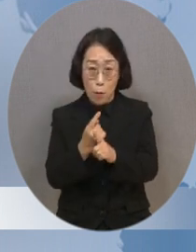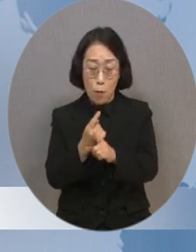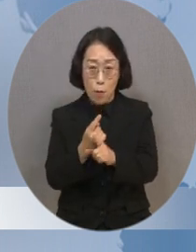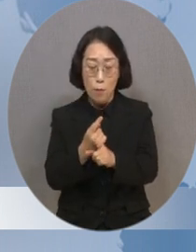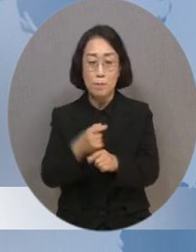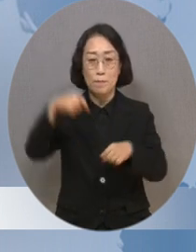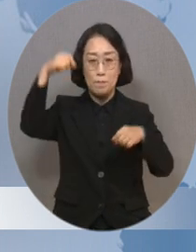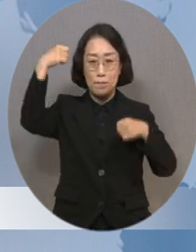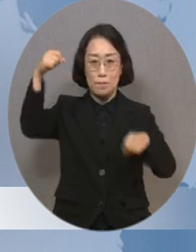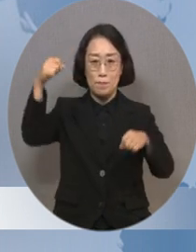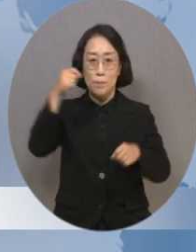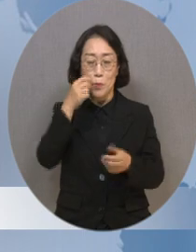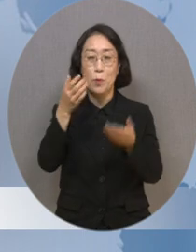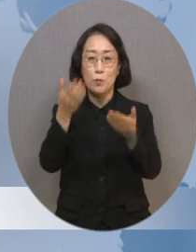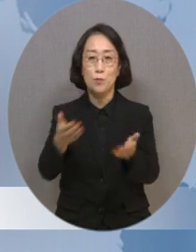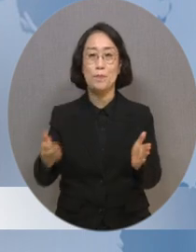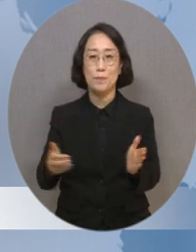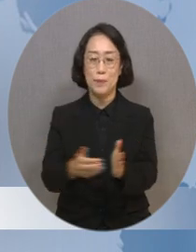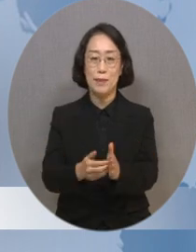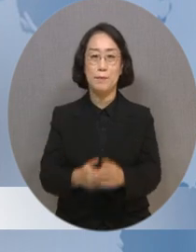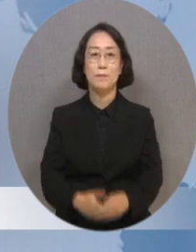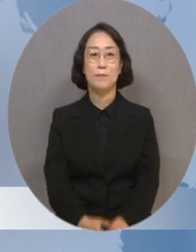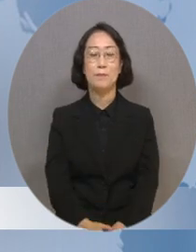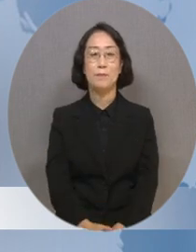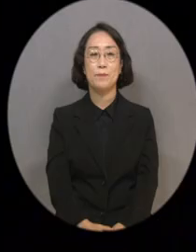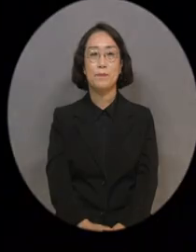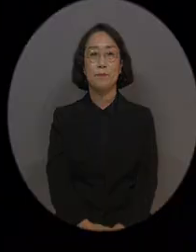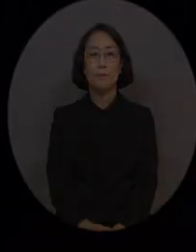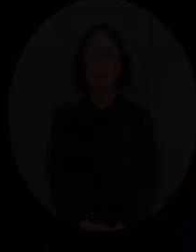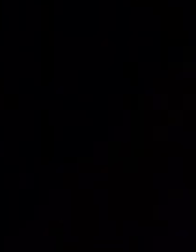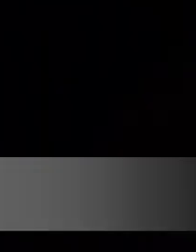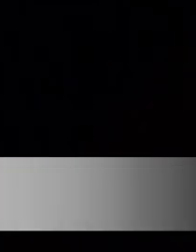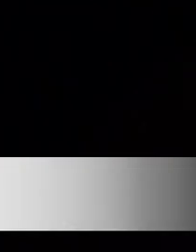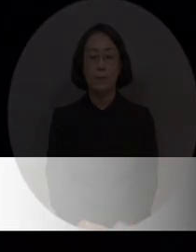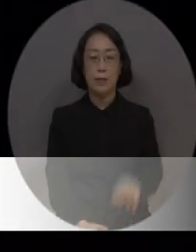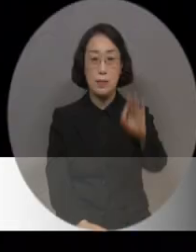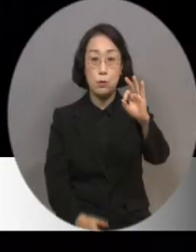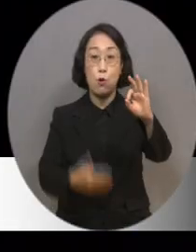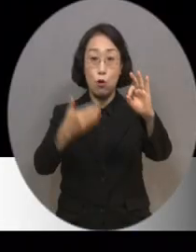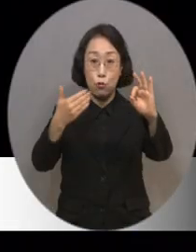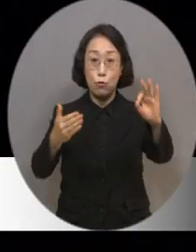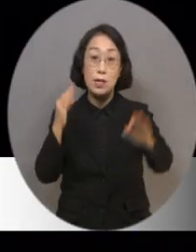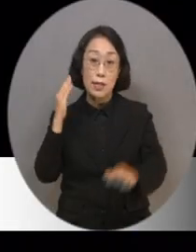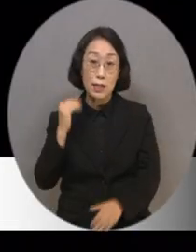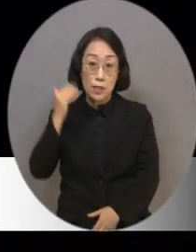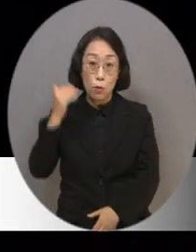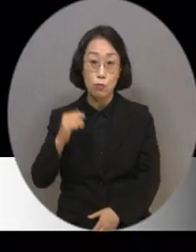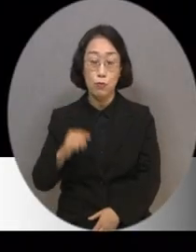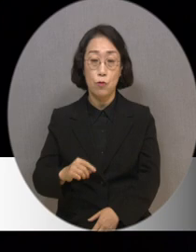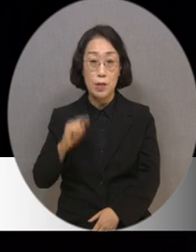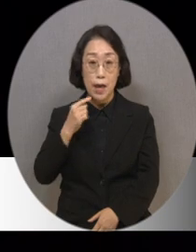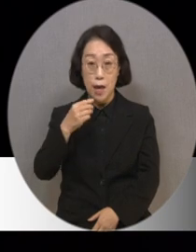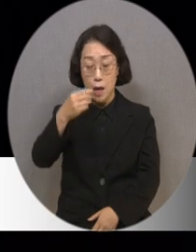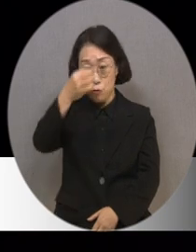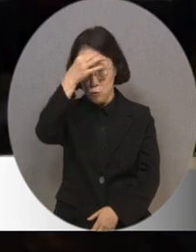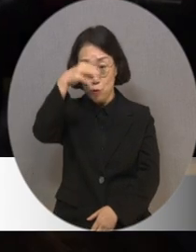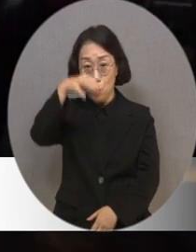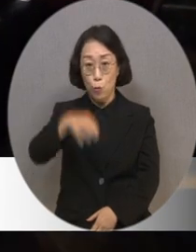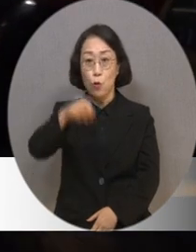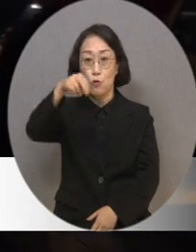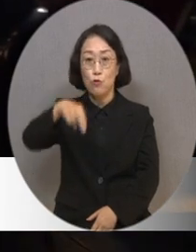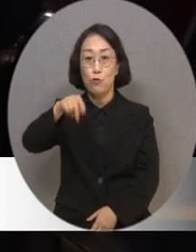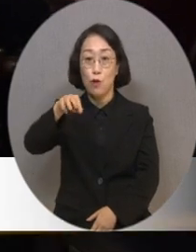창작극입니다. 정운선 기자가 전합니다. 지난 9일 의정부 예술공간 휴서사